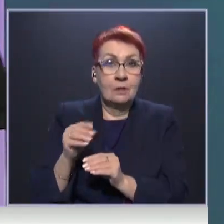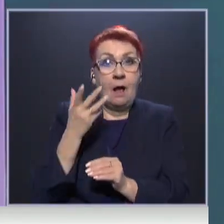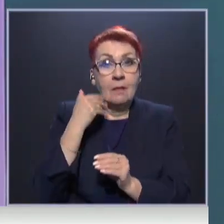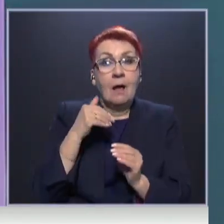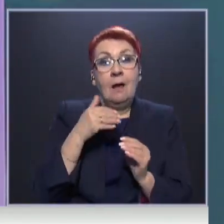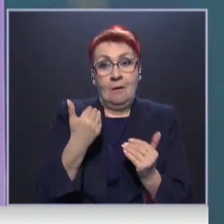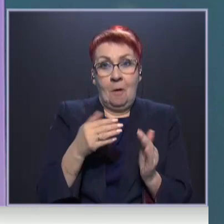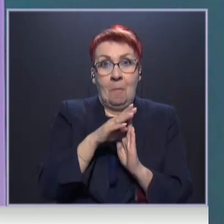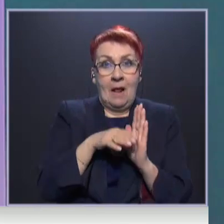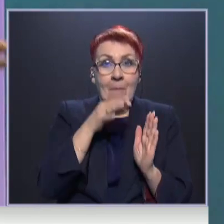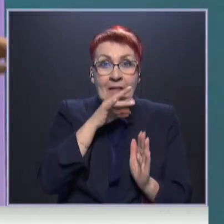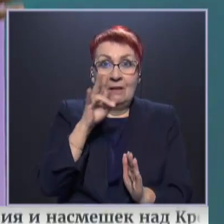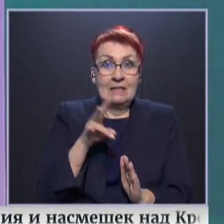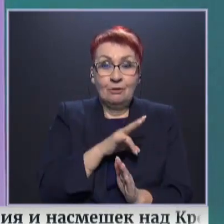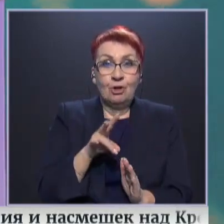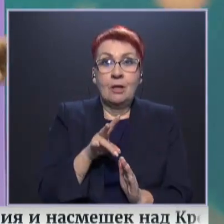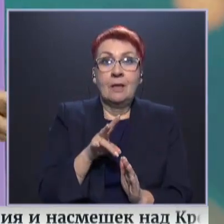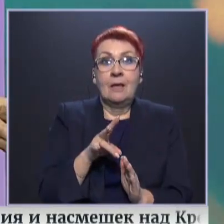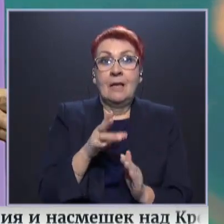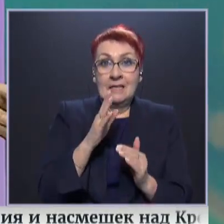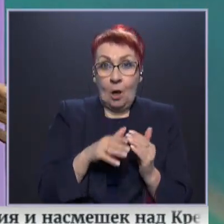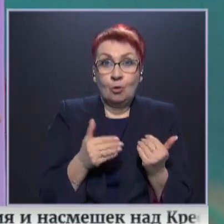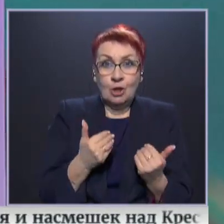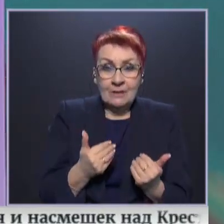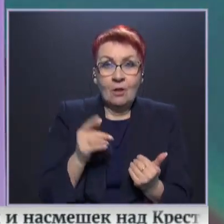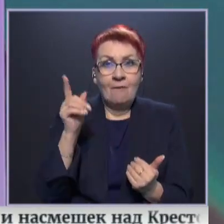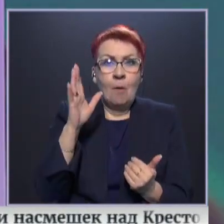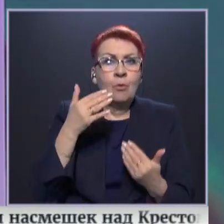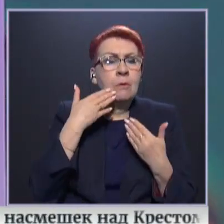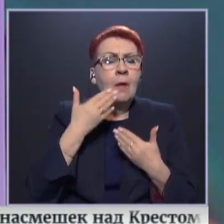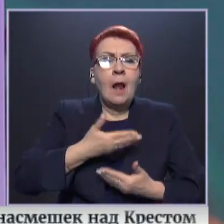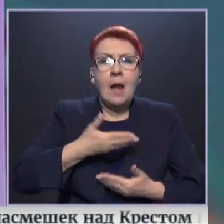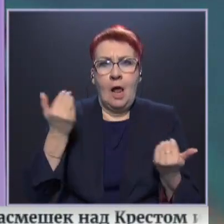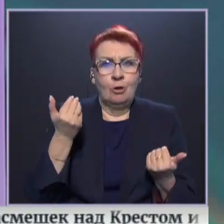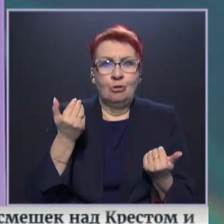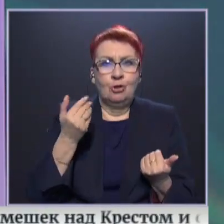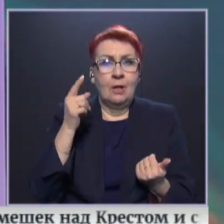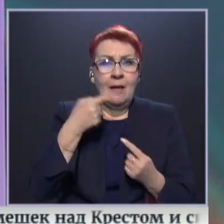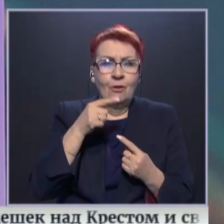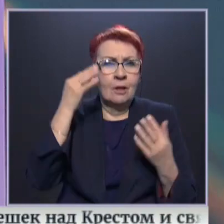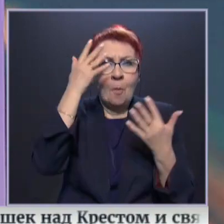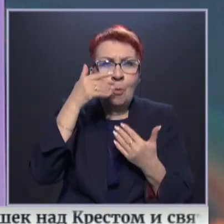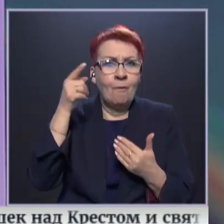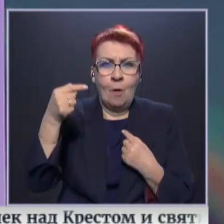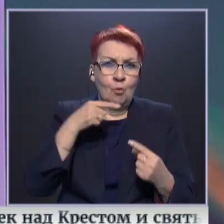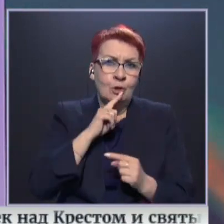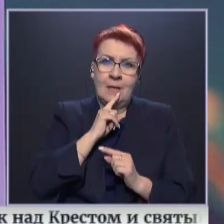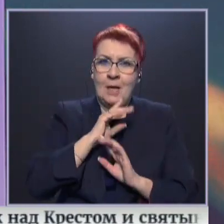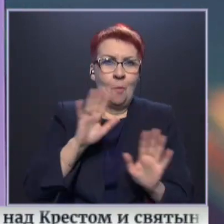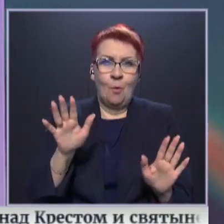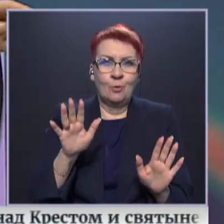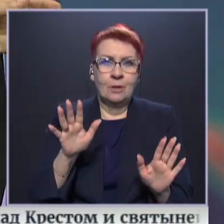почувствуете, что в сердце легко и свободно. И вас больше эти помыслы мучить не будут.